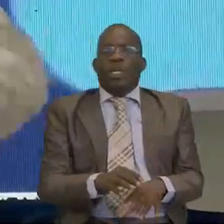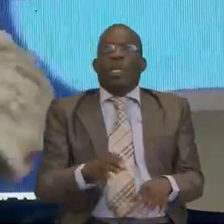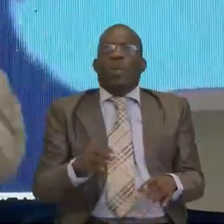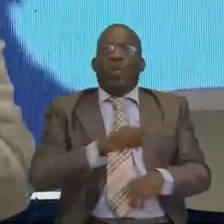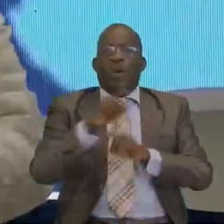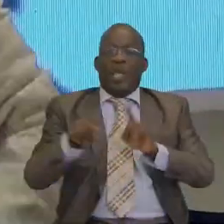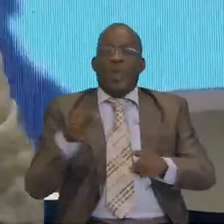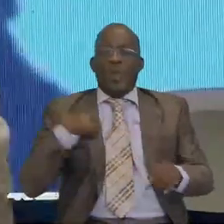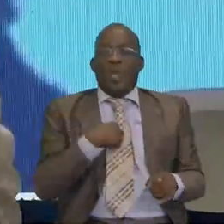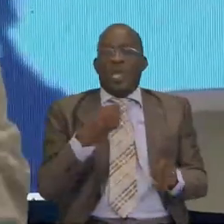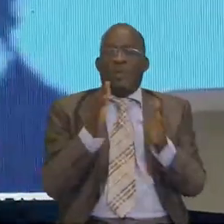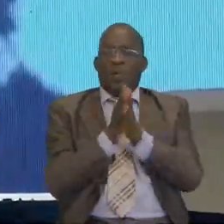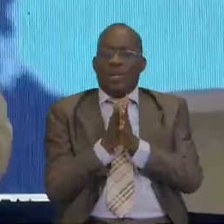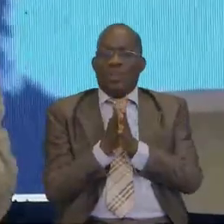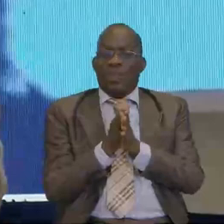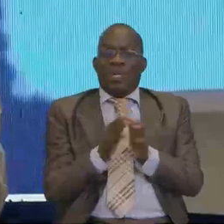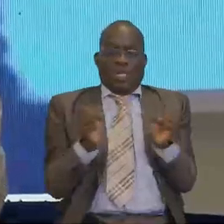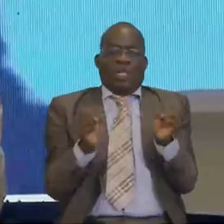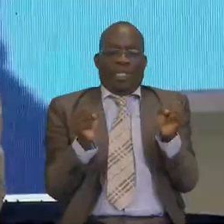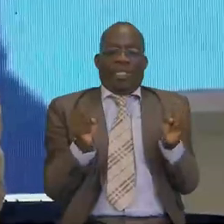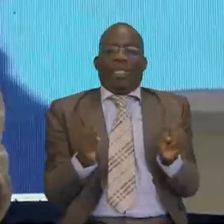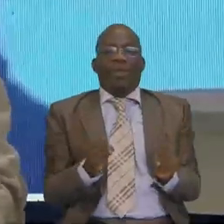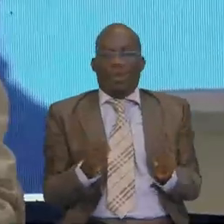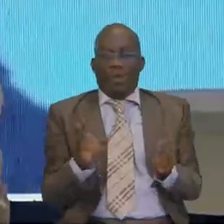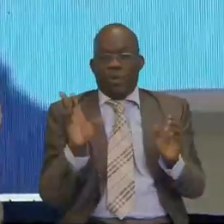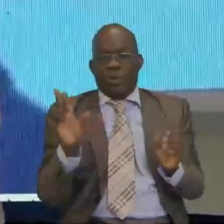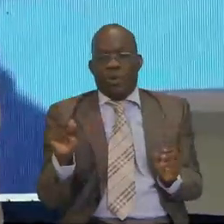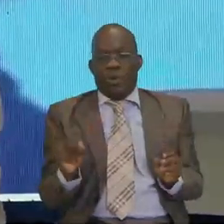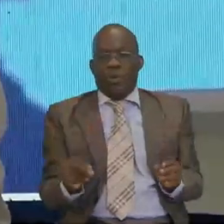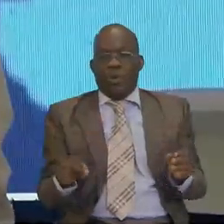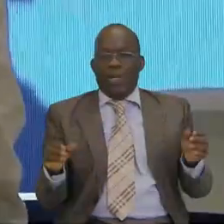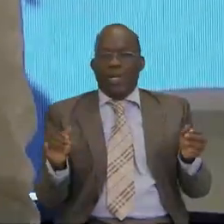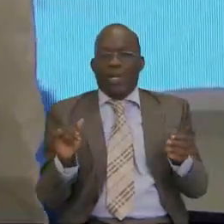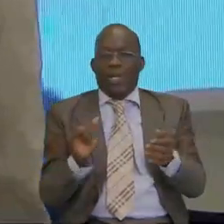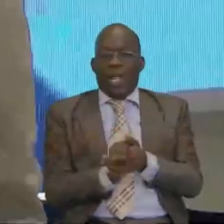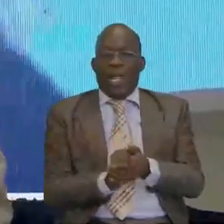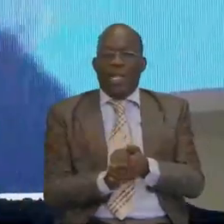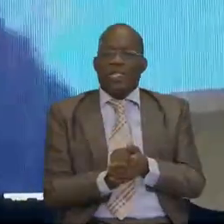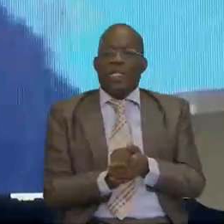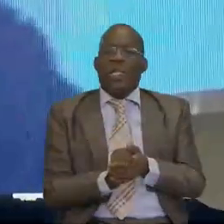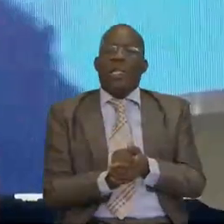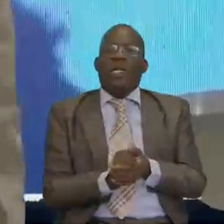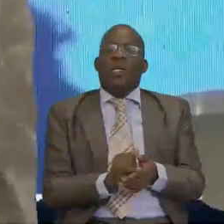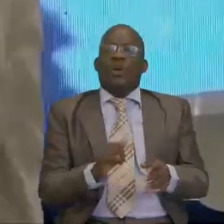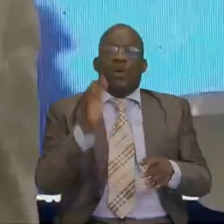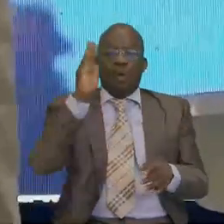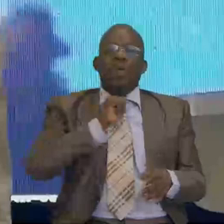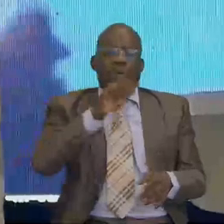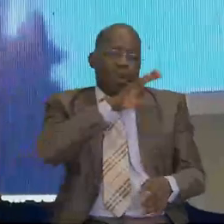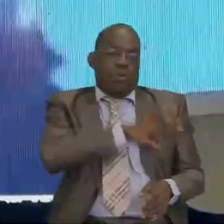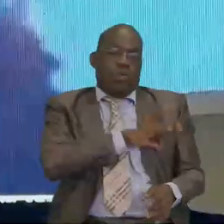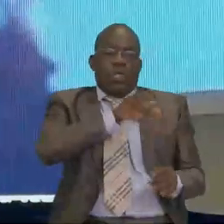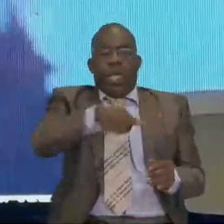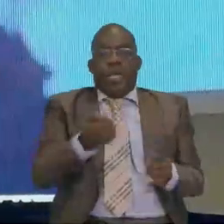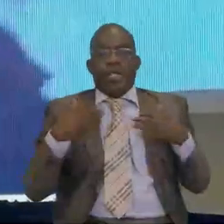de la prière, parler en langue, et tu trembles. Non, ce n'est pas ça. Ça ne profite à personne d'autre. Mais